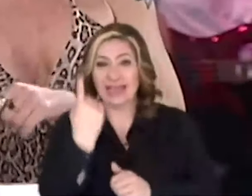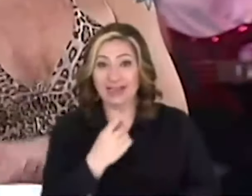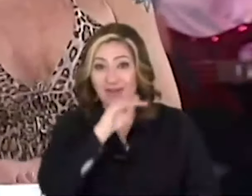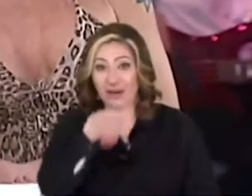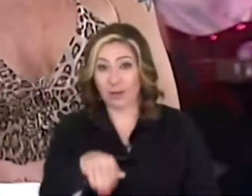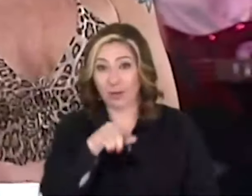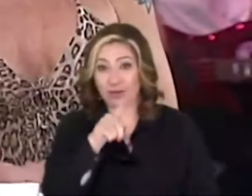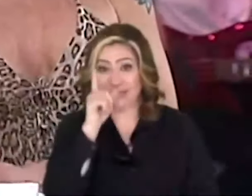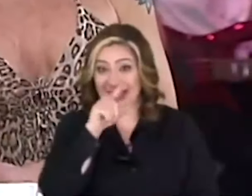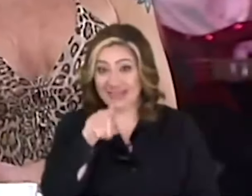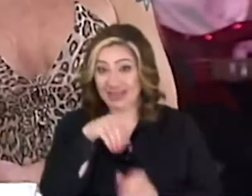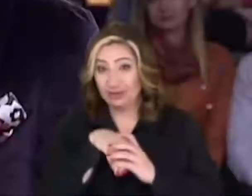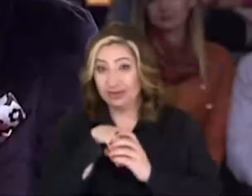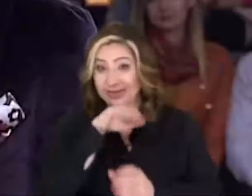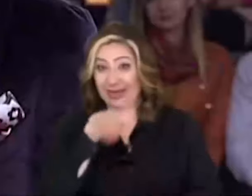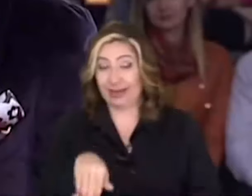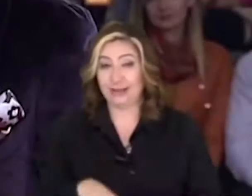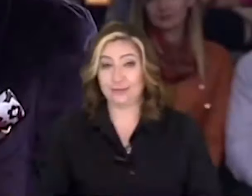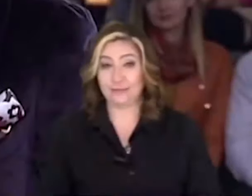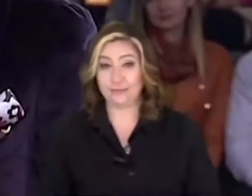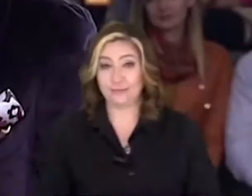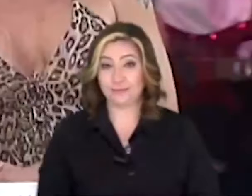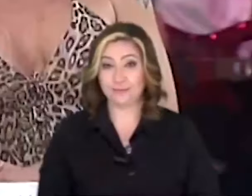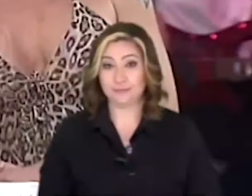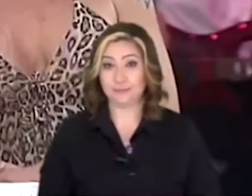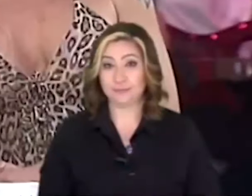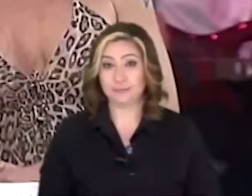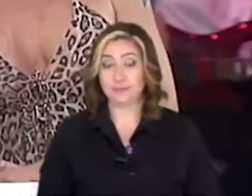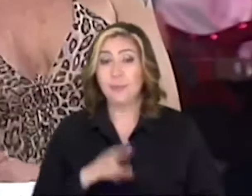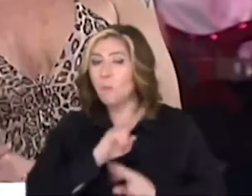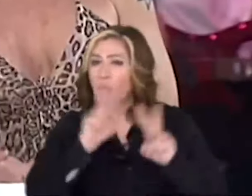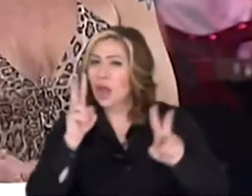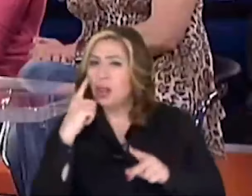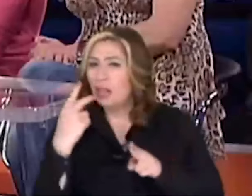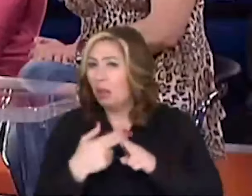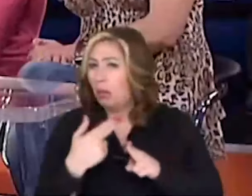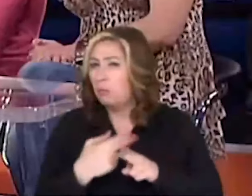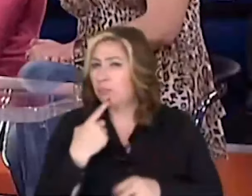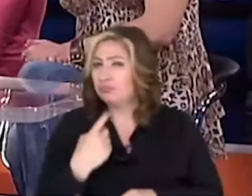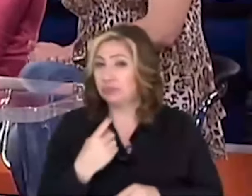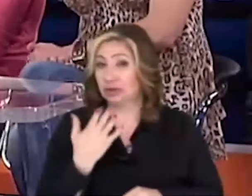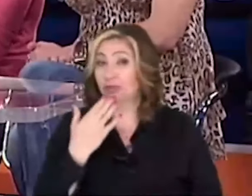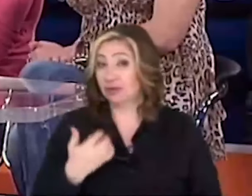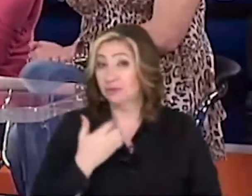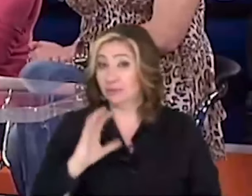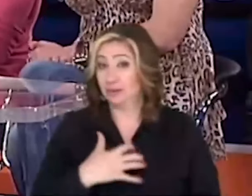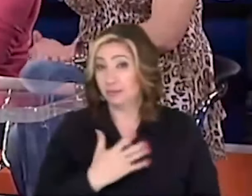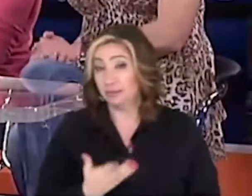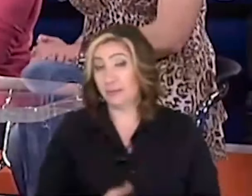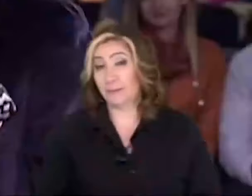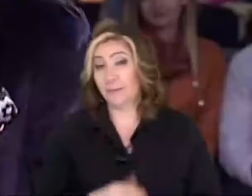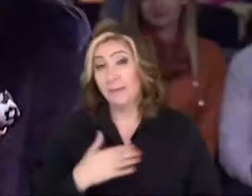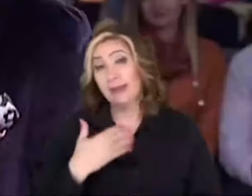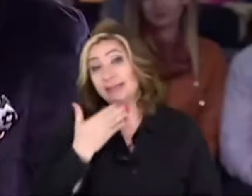defa biliyorsun, senin için geldi. Bu kadar yakışıklı patron mu olur ya? Öyle. Öyle bir model deneyelim dedik bu sefer. Yakışıklı patron.